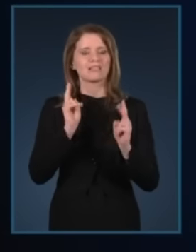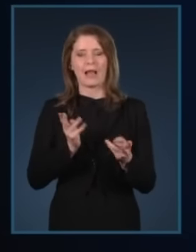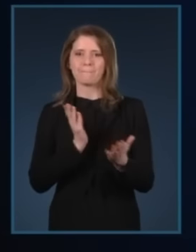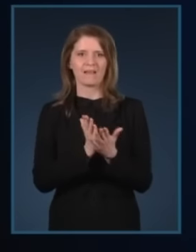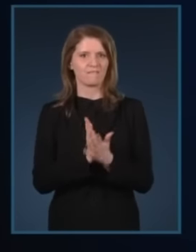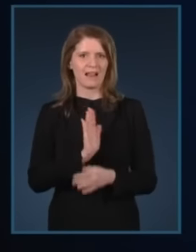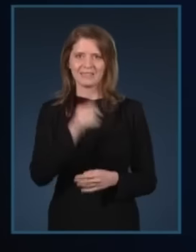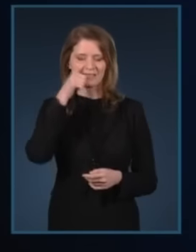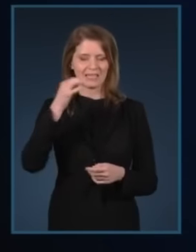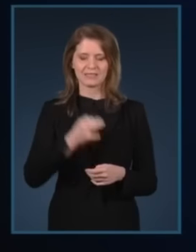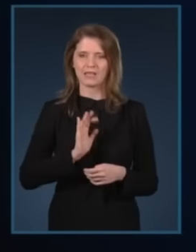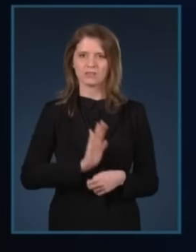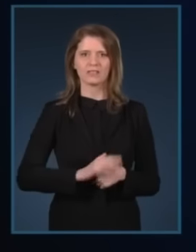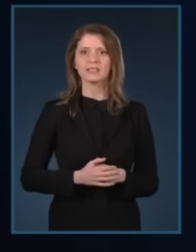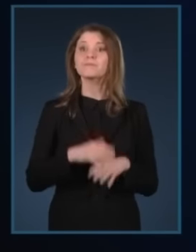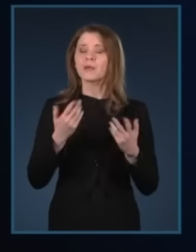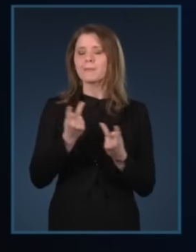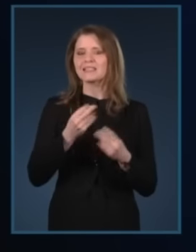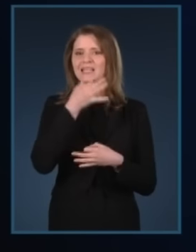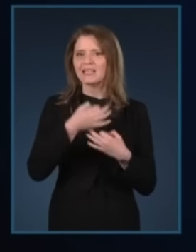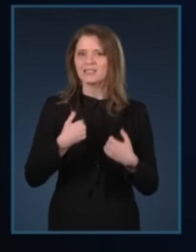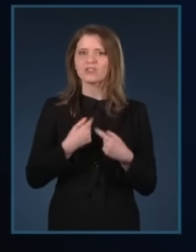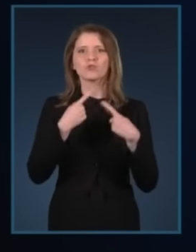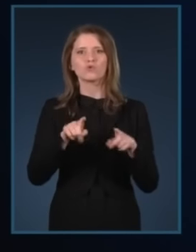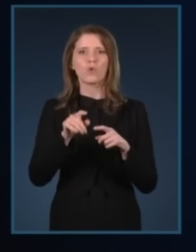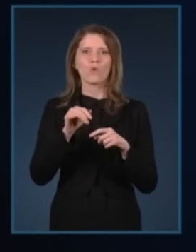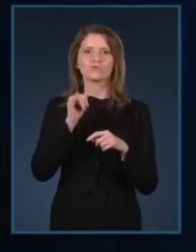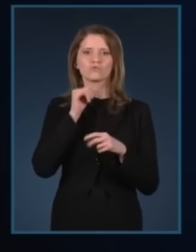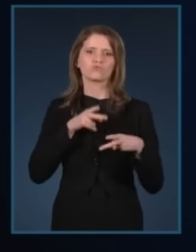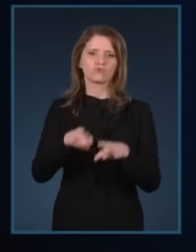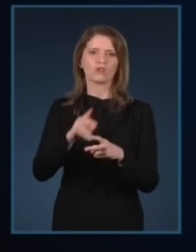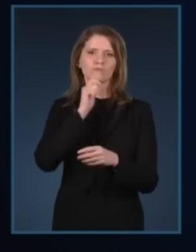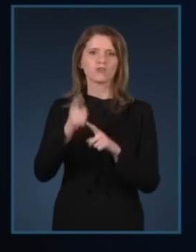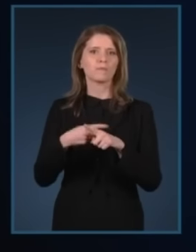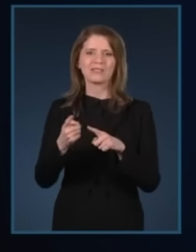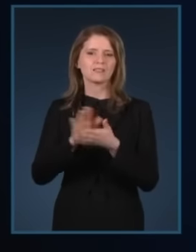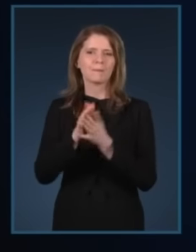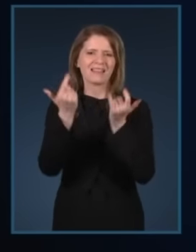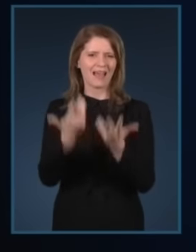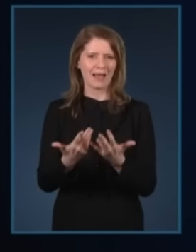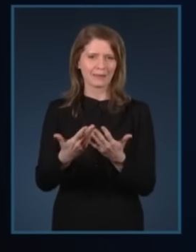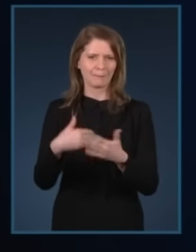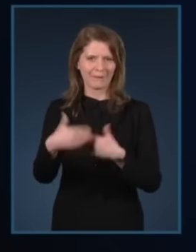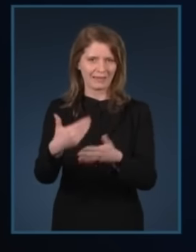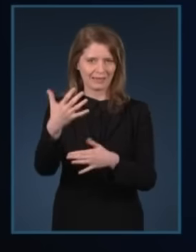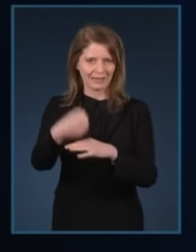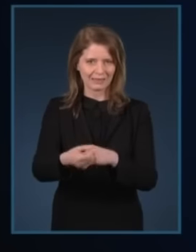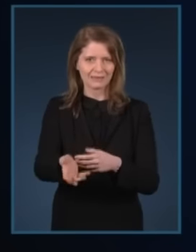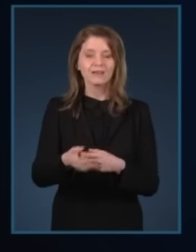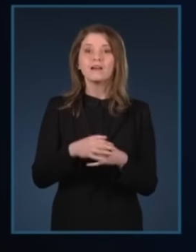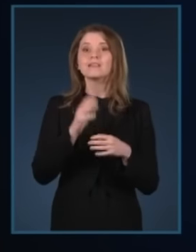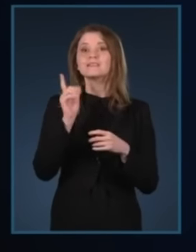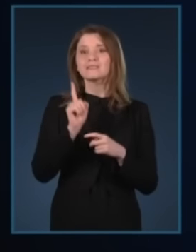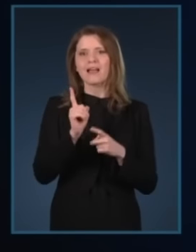felelnünk. Kérdésem persze, hogy a különutas magyar politika milyen eredményre vezetett, de ha valakik, akkor